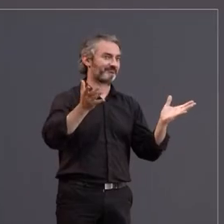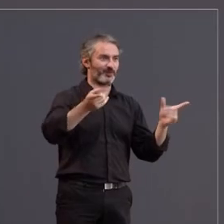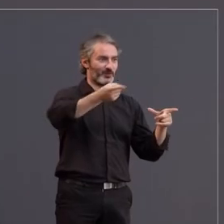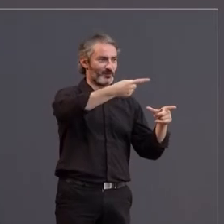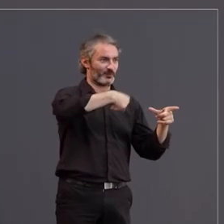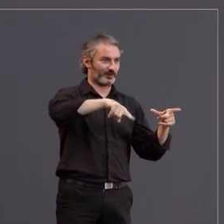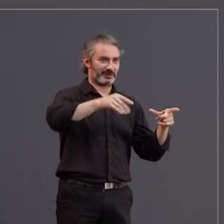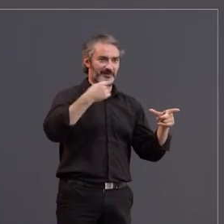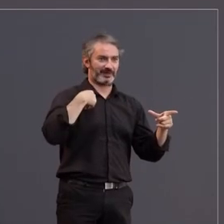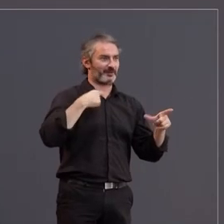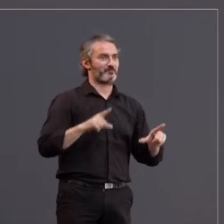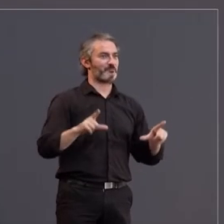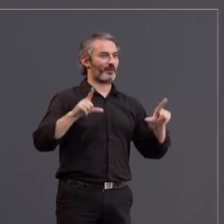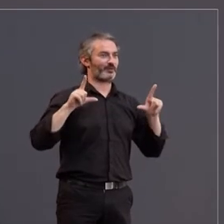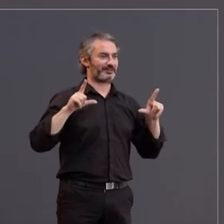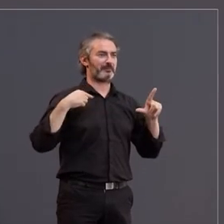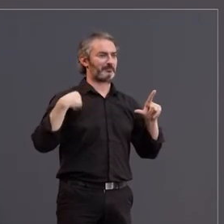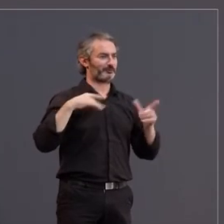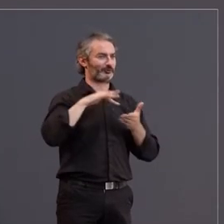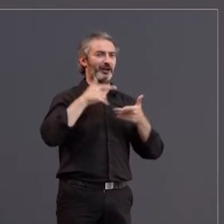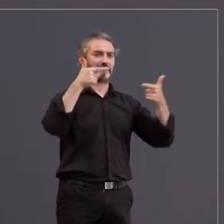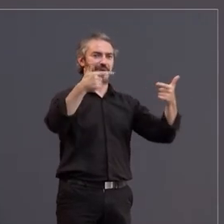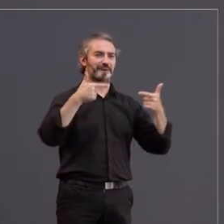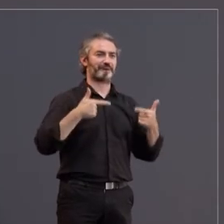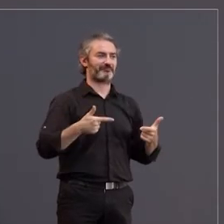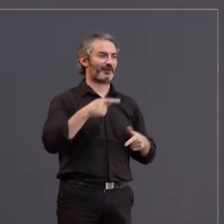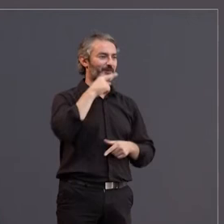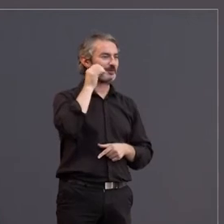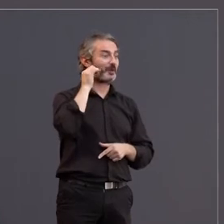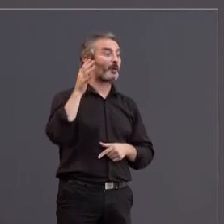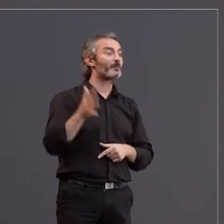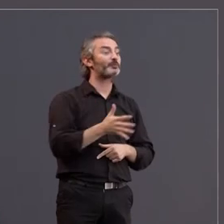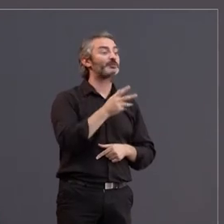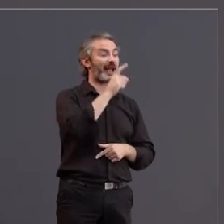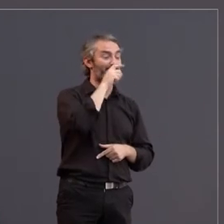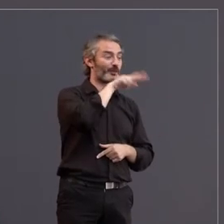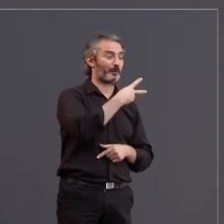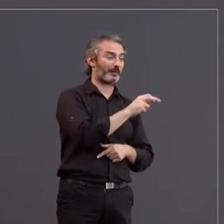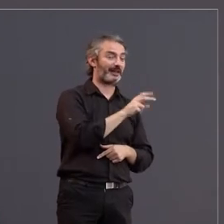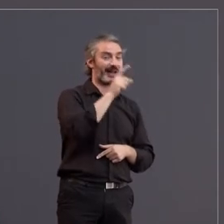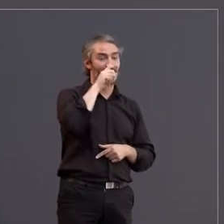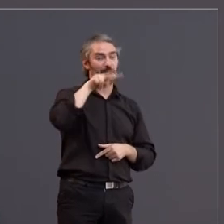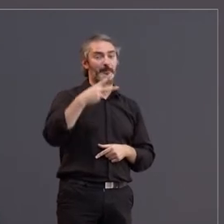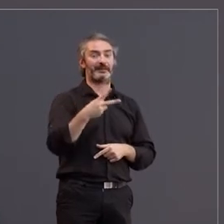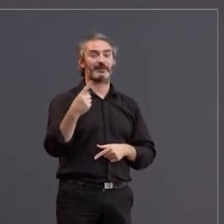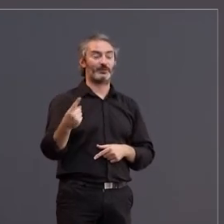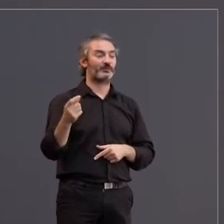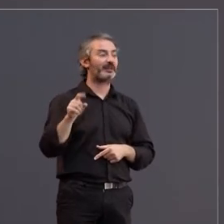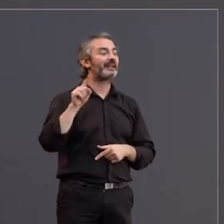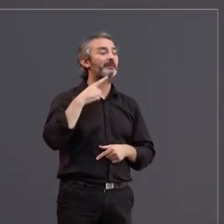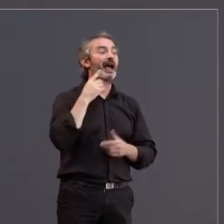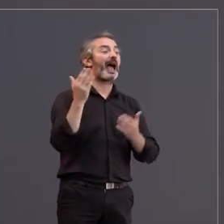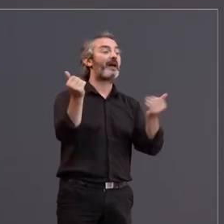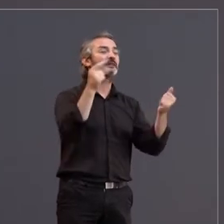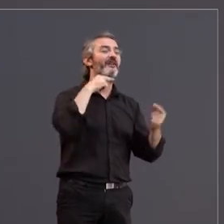vosaltres, els qui n'heu estat protagonistes, els graduats i graduades de les promocions 2020 i 2021. Ens acomiadem també